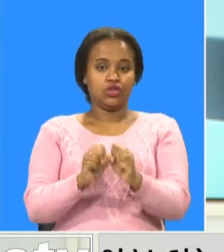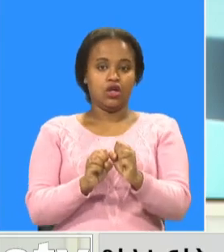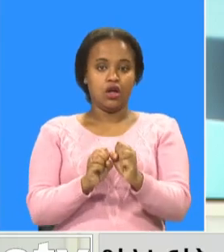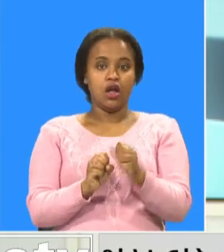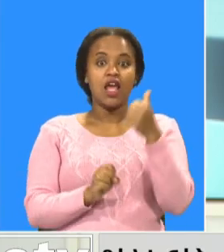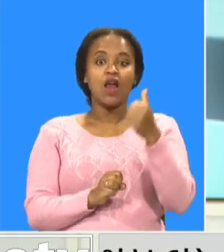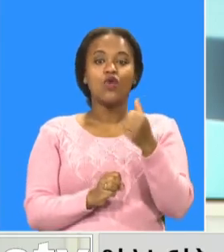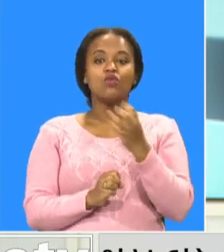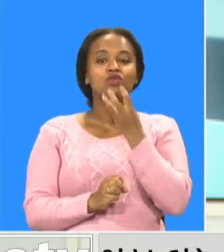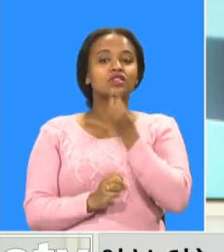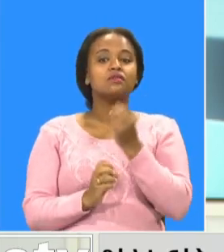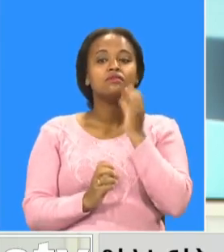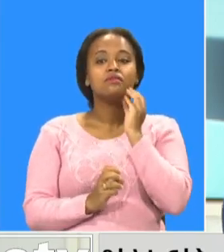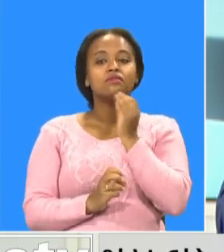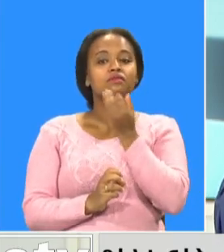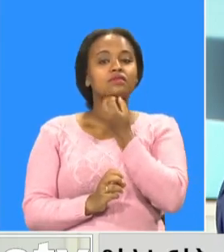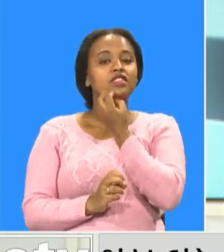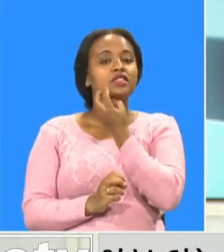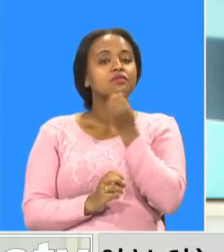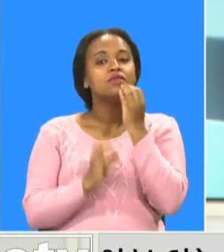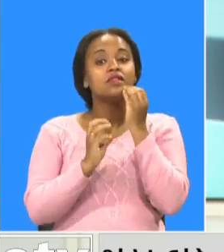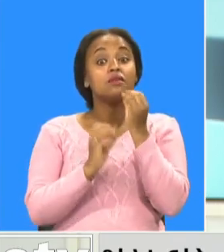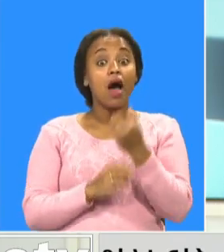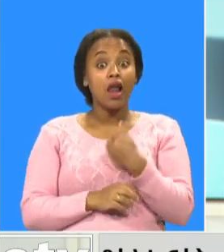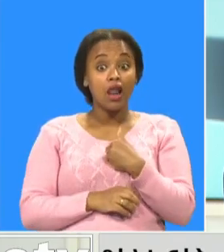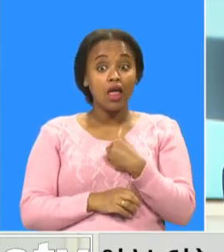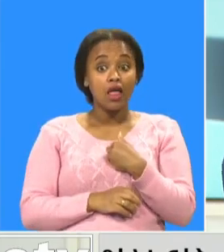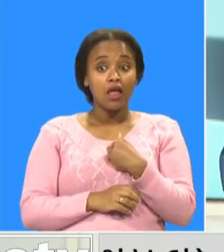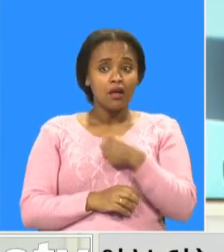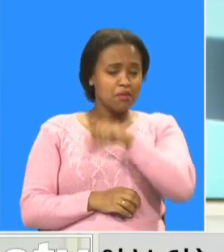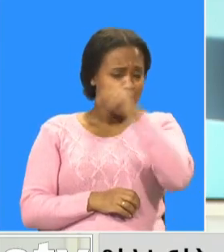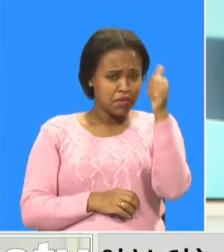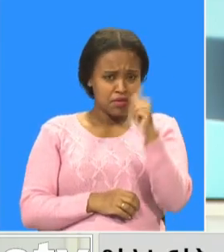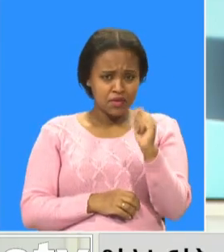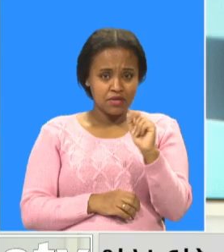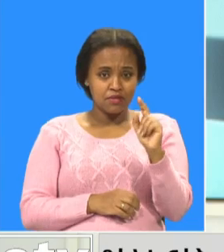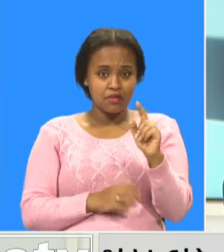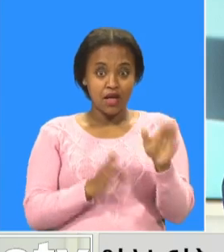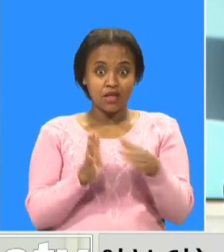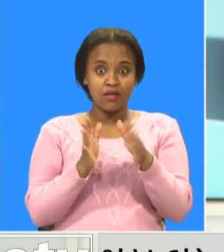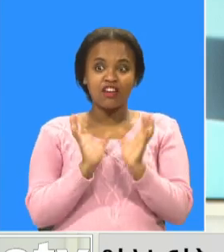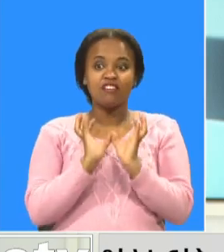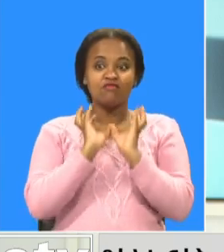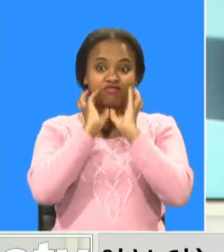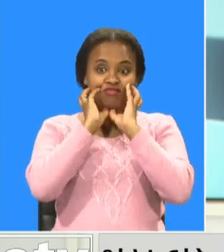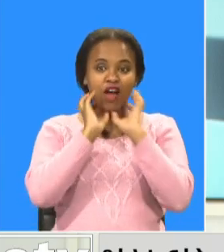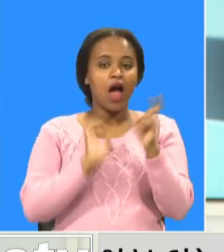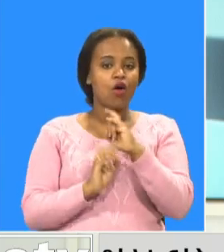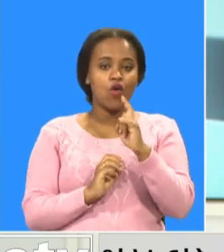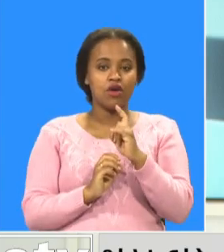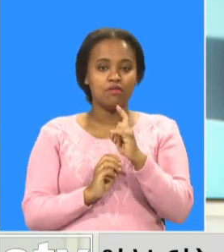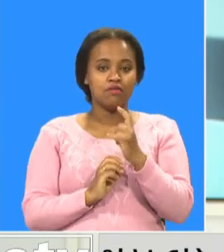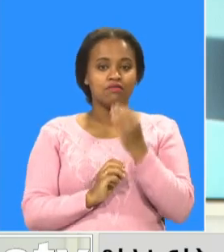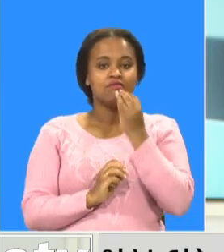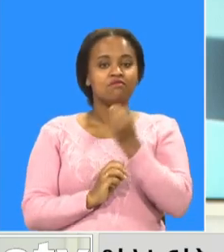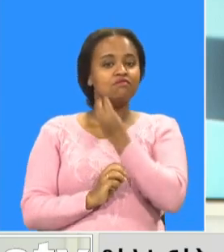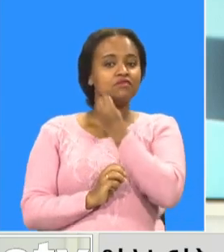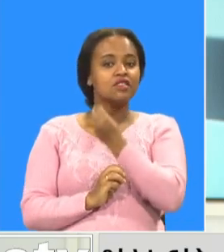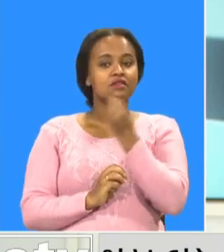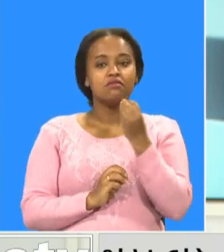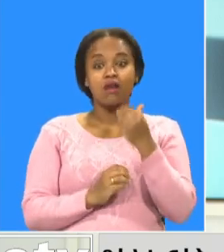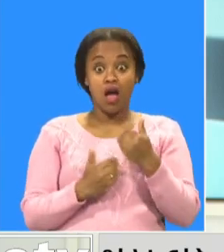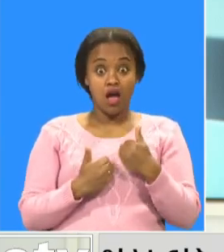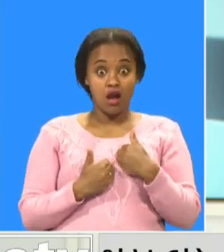ጺም ያለው ሰው በጣም መታወቅ ያለበት፣ ጺም ካለው በምንም አይነት ነገር ሲልድ አይሆነ አጣብቆ አይዞም